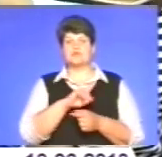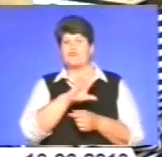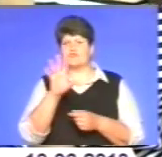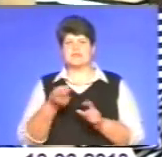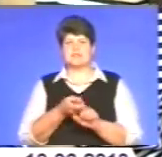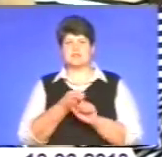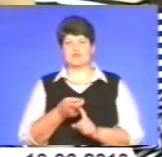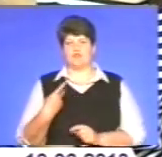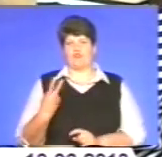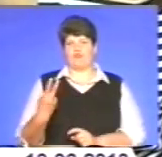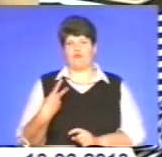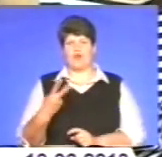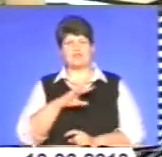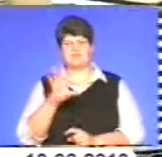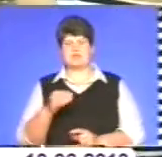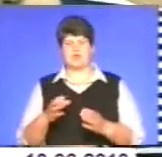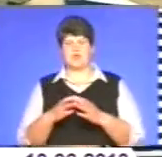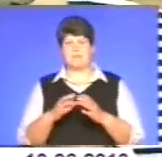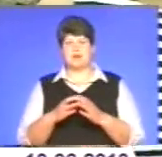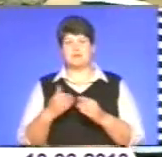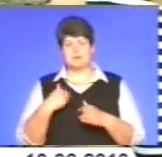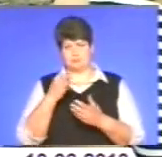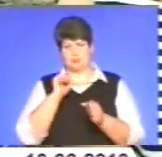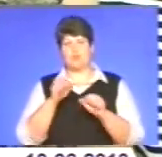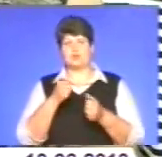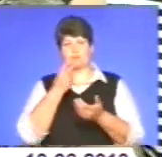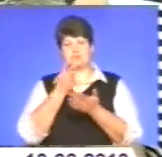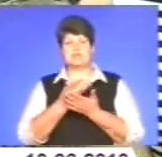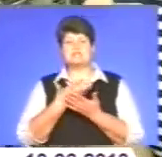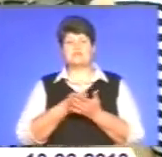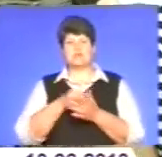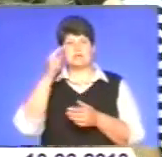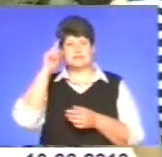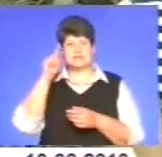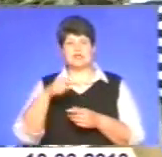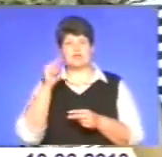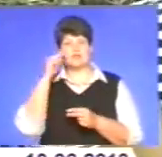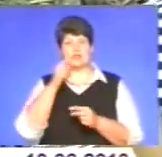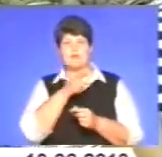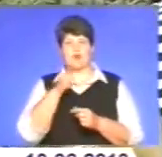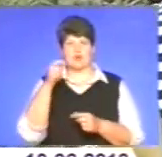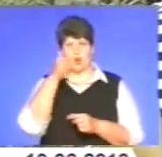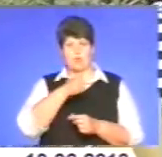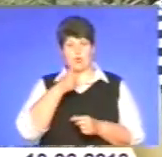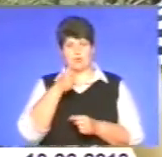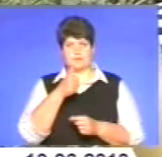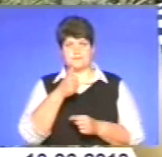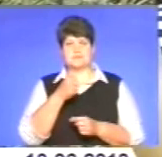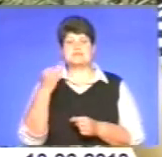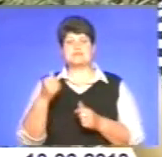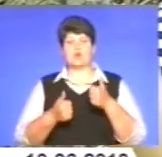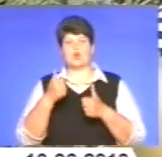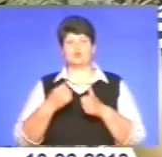залежало від нас двох, а не від всієї команди. І ми змогли показати свої знання, які вчили протягом року. Це з історії? Так, це